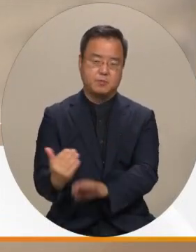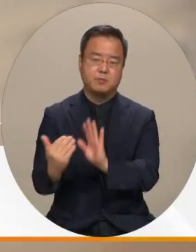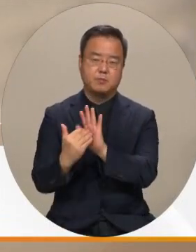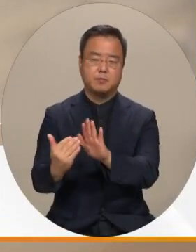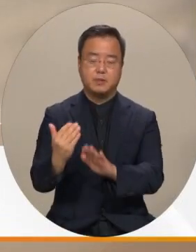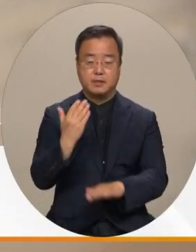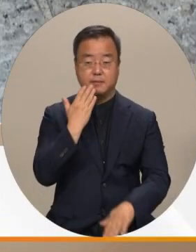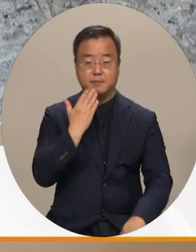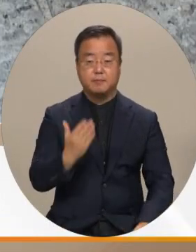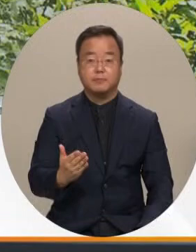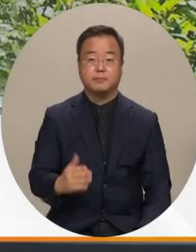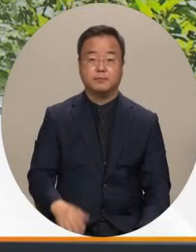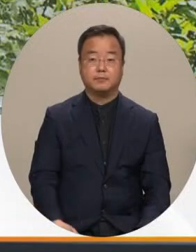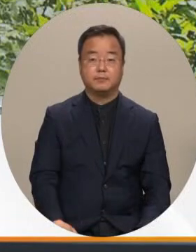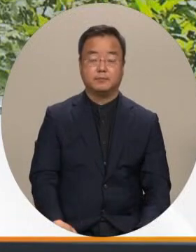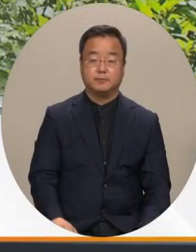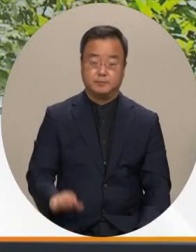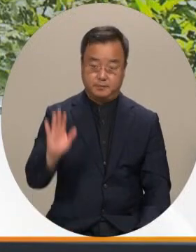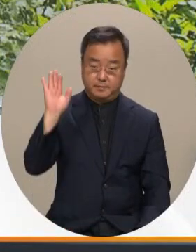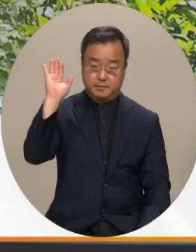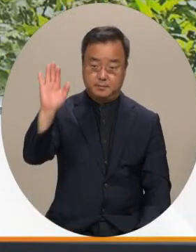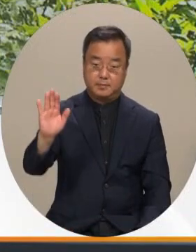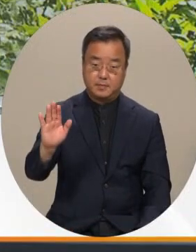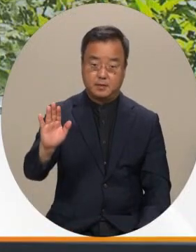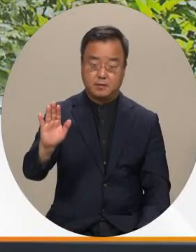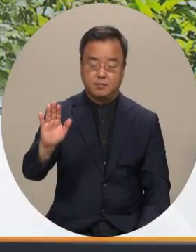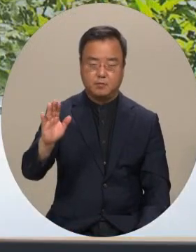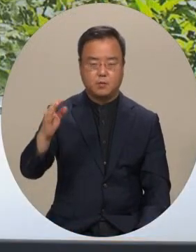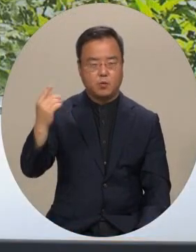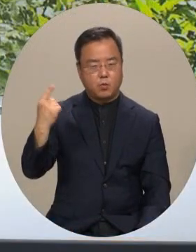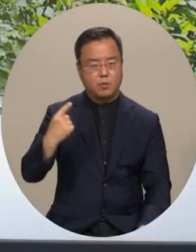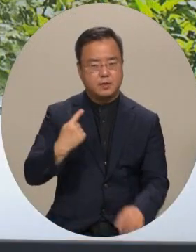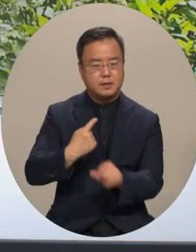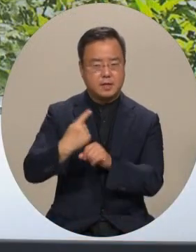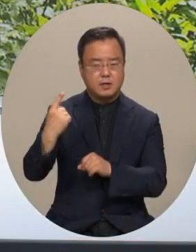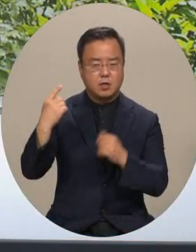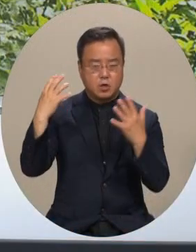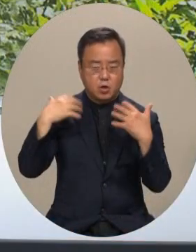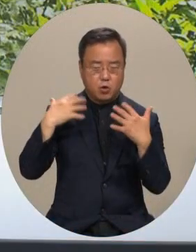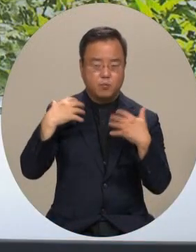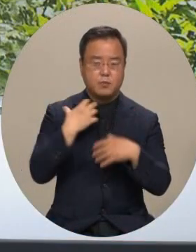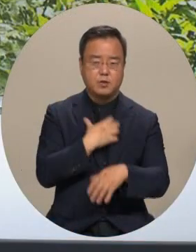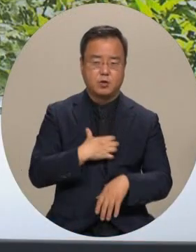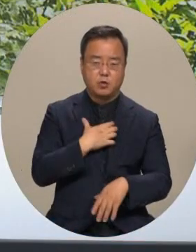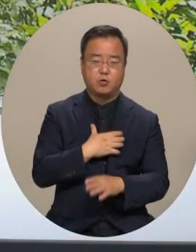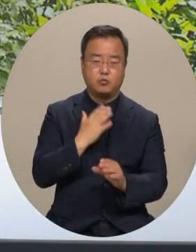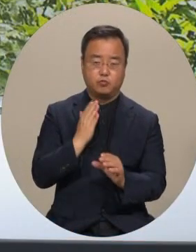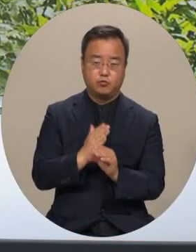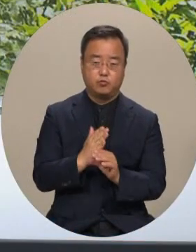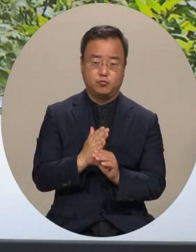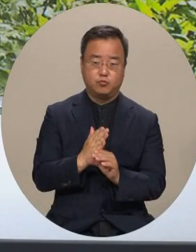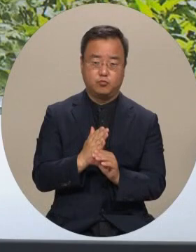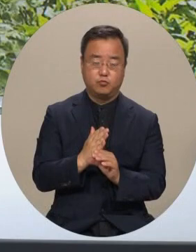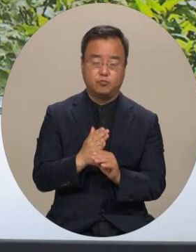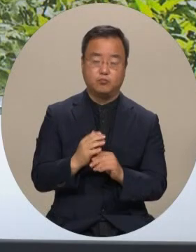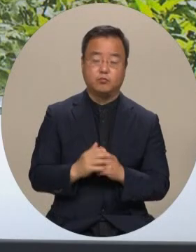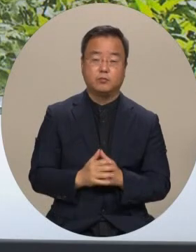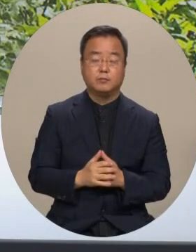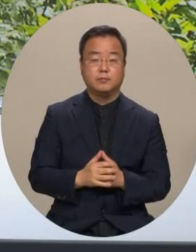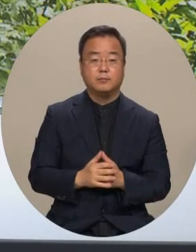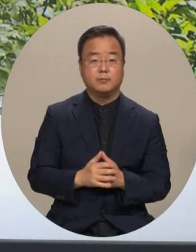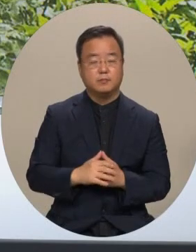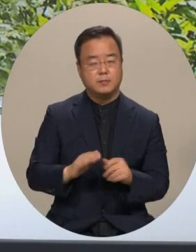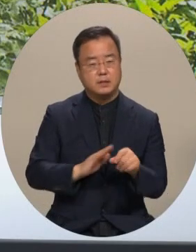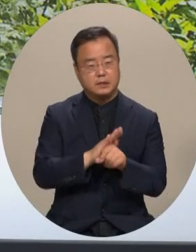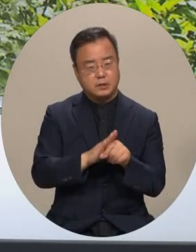같습니다네 그렇다면 또 앞으로 찾아오 내년 여름도 걱정이 조금은 되는데 어떤 대비를 하면 좋을까요 그 러브버그